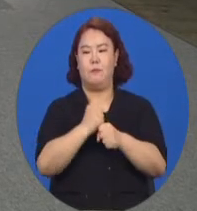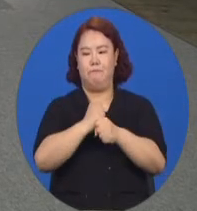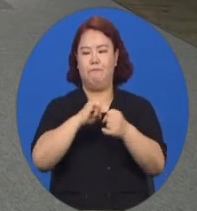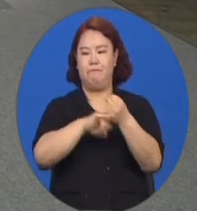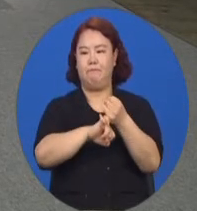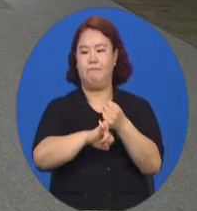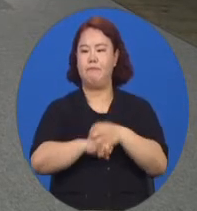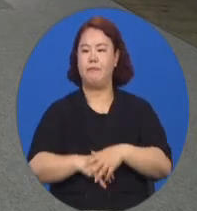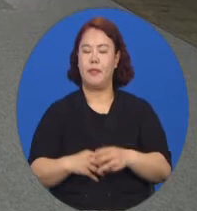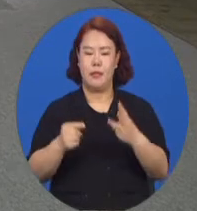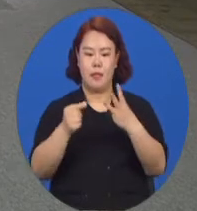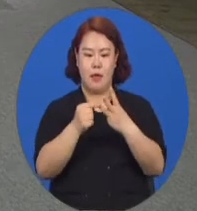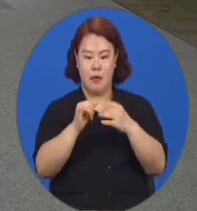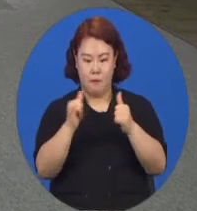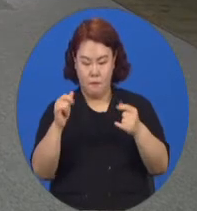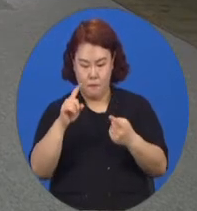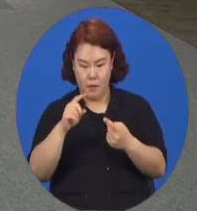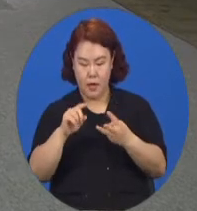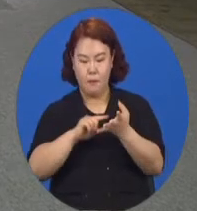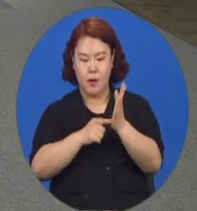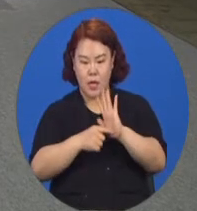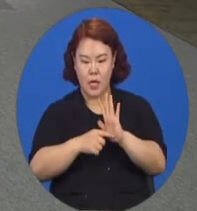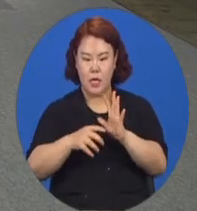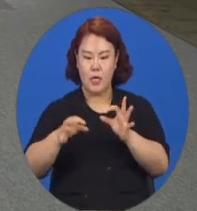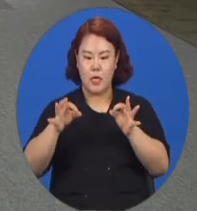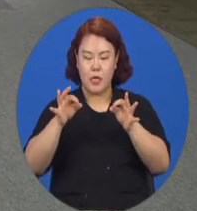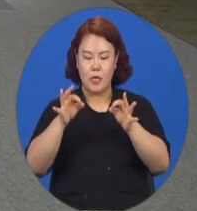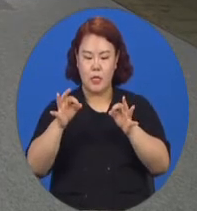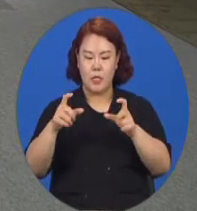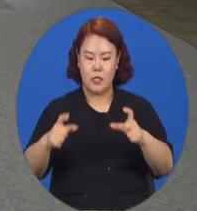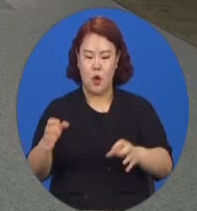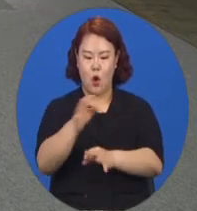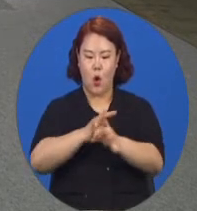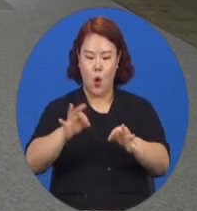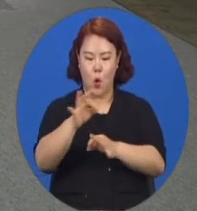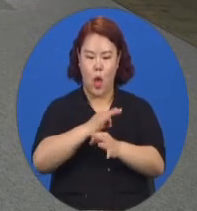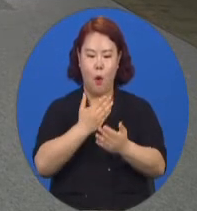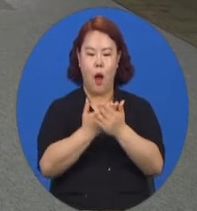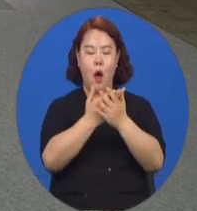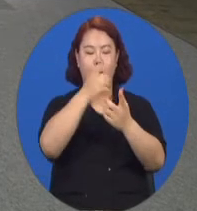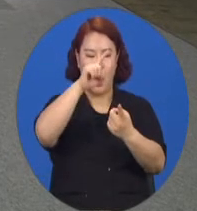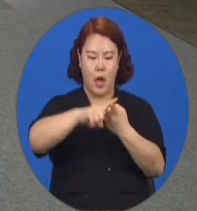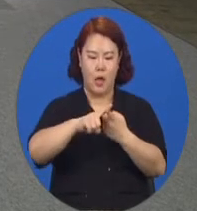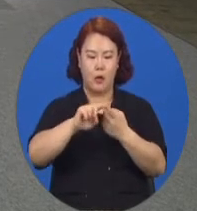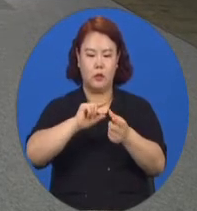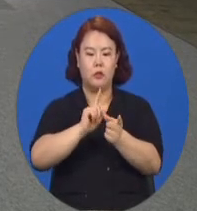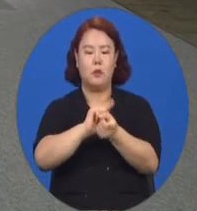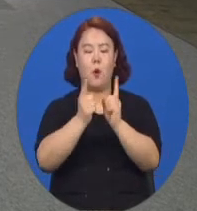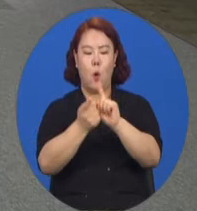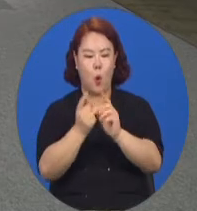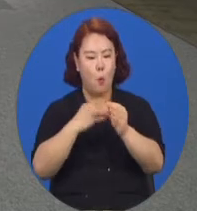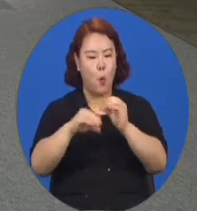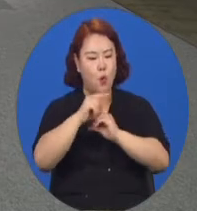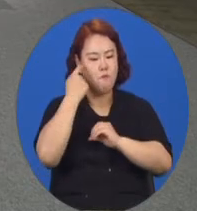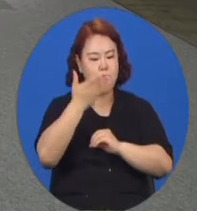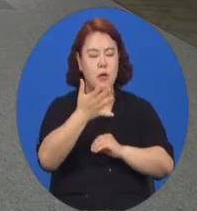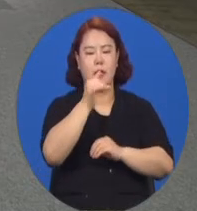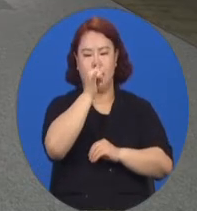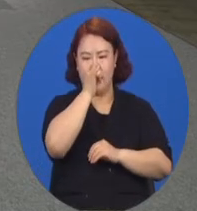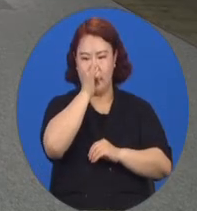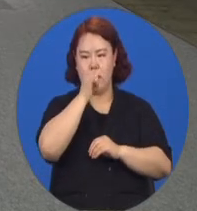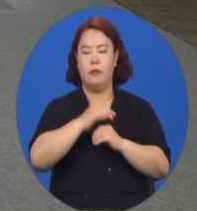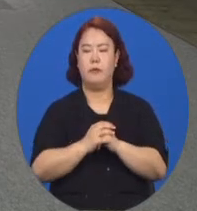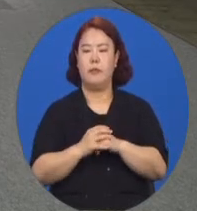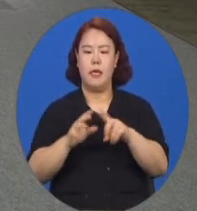후보께서 밝혀주신 지역경제 활성화 방안에 대해서 서로 간에 보충 질문하고 답변하는 시간 갖겠습니다. 아까와 마찬가지로 질문과 답변 시간